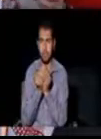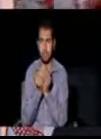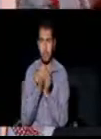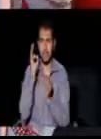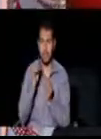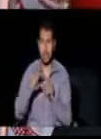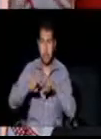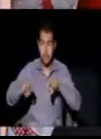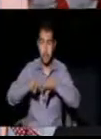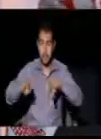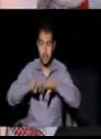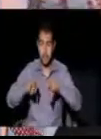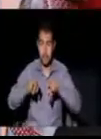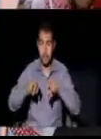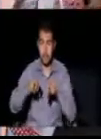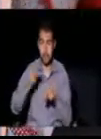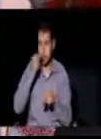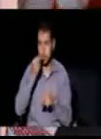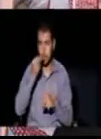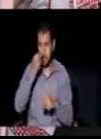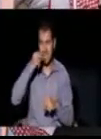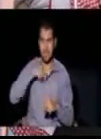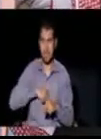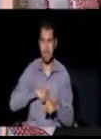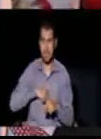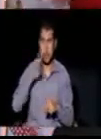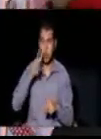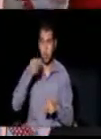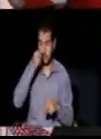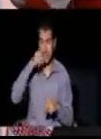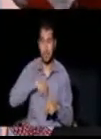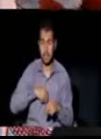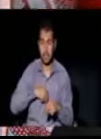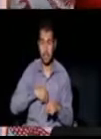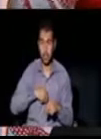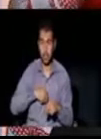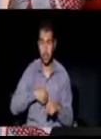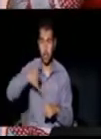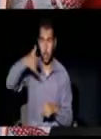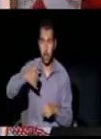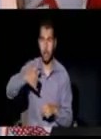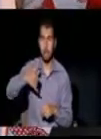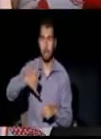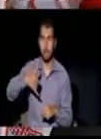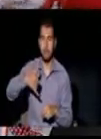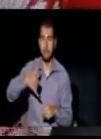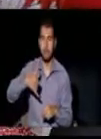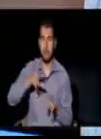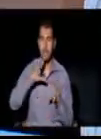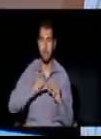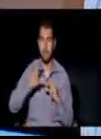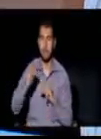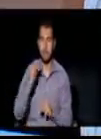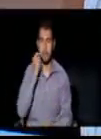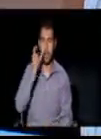شايفك، افتح افتح وساعد في كل حاجه، وقف على رجلك زيك زي المتكلم. لو اشتغلنا عليها نطلع